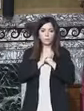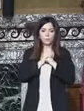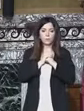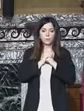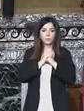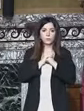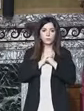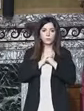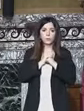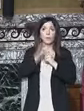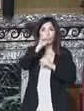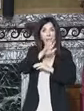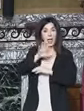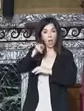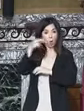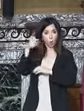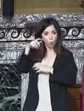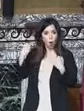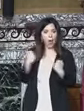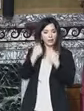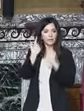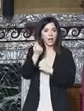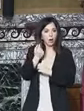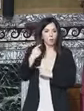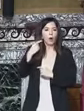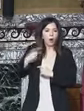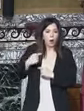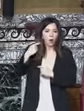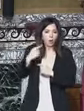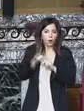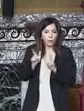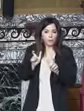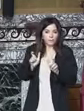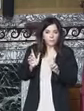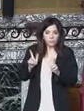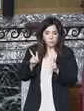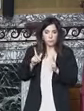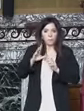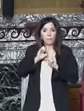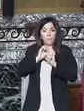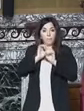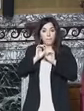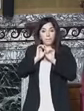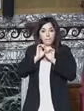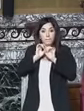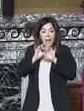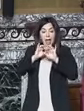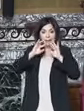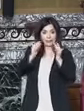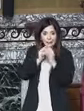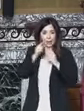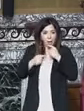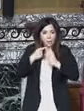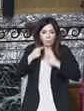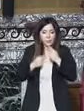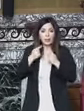nell'area dell'euro l'attività economica ancora frenata dal perdurare della pandemia e dagli effetti dell'incertezza sulla domanda